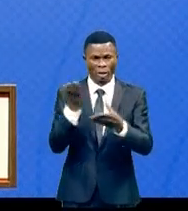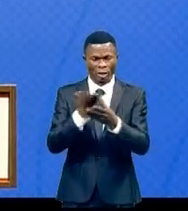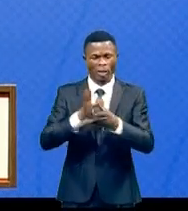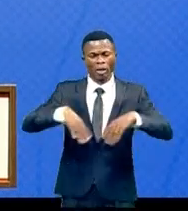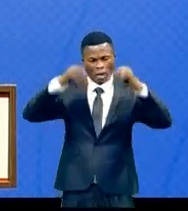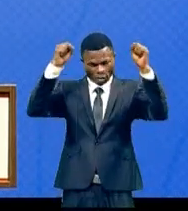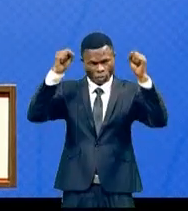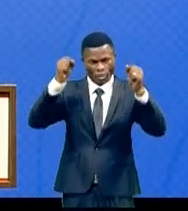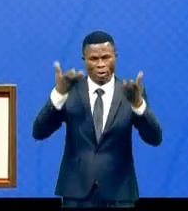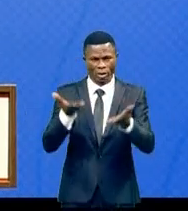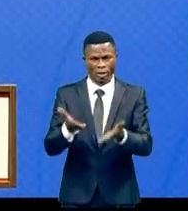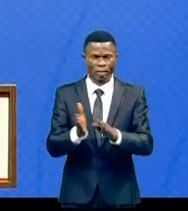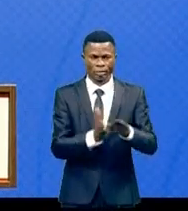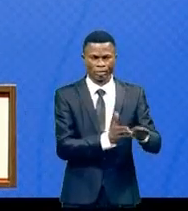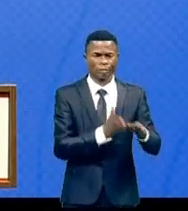a été adopté.